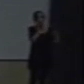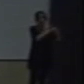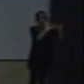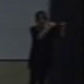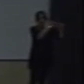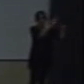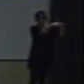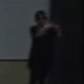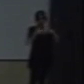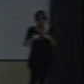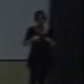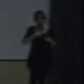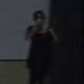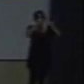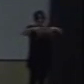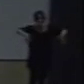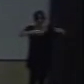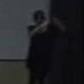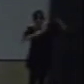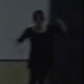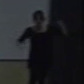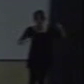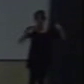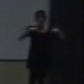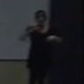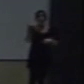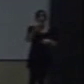s'hauria de parlar de manera transversal. I